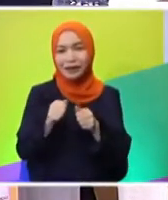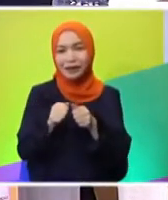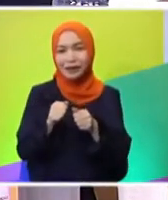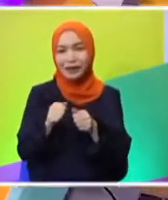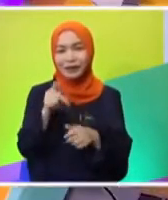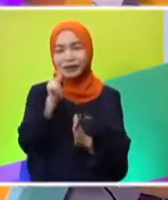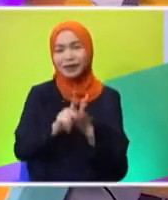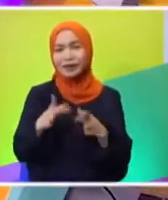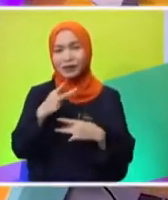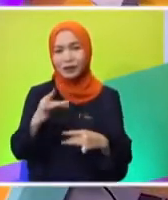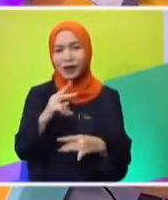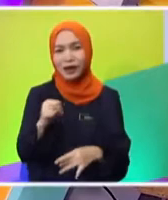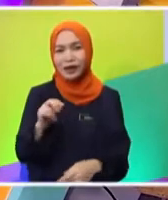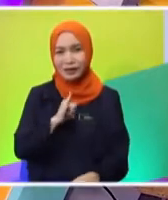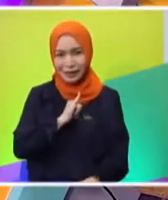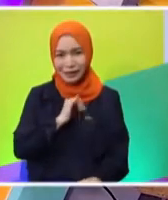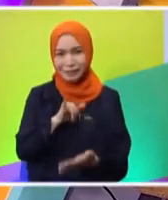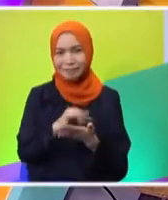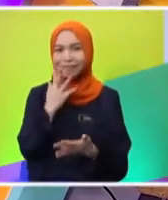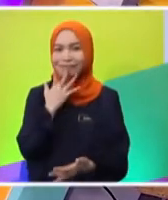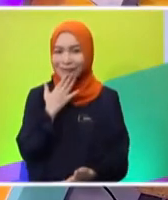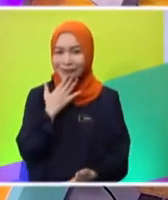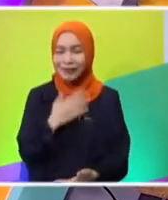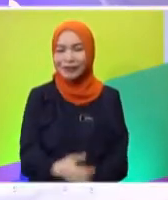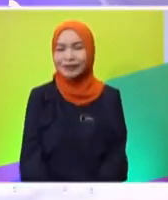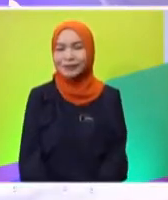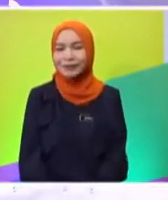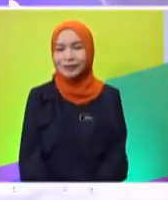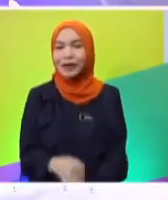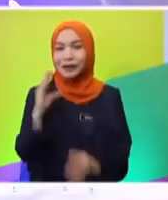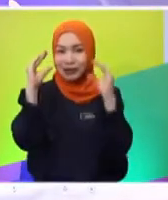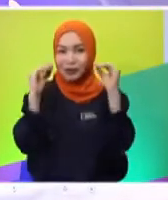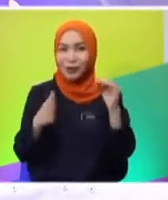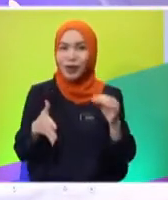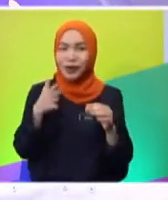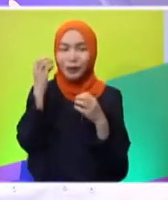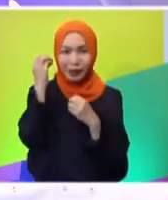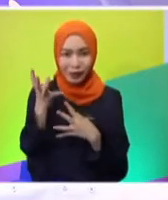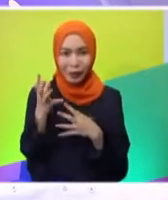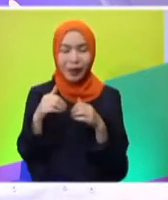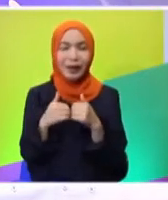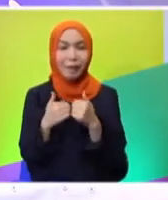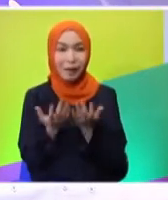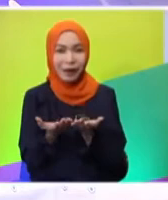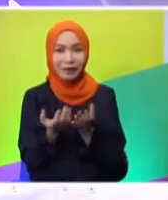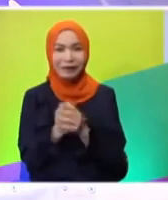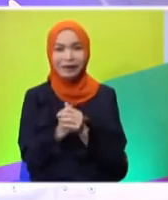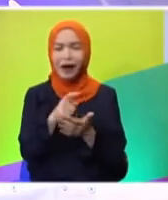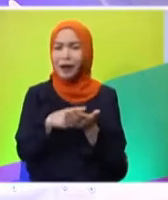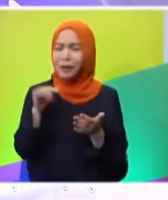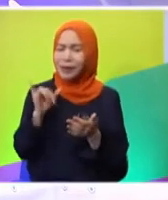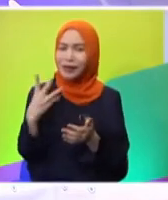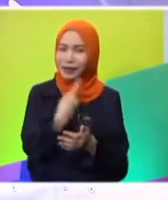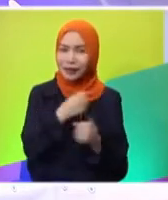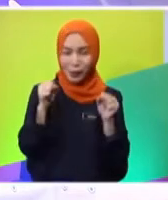akeh misi kusentuh tetap Eyang Subur masa nadi cinta dia masih sibuk ini pun ada juga dekat sini ada lubang nih kita boleh buat